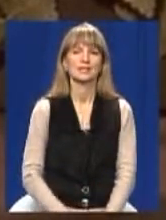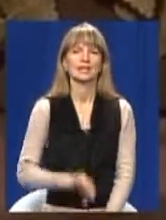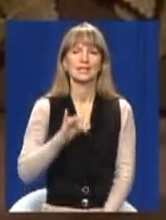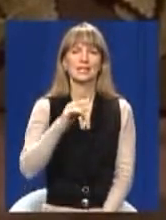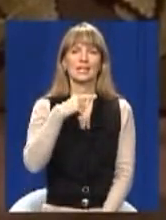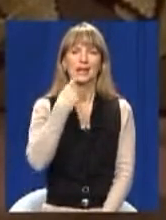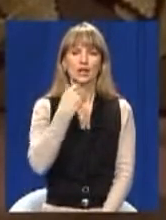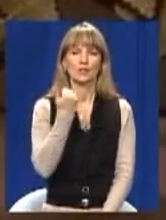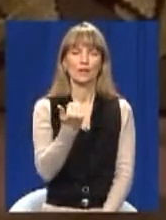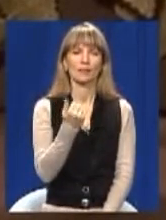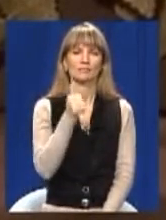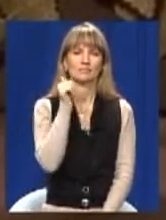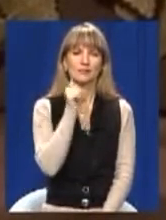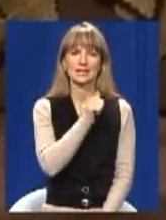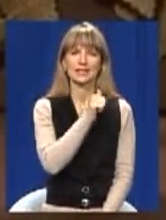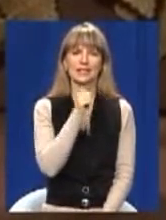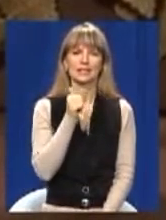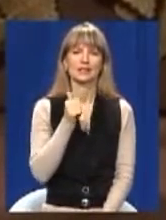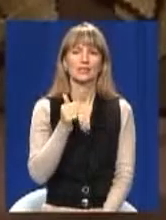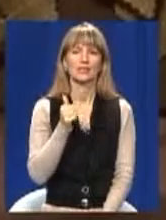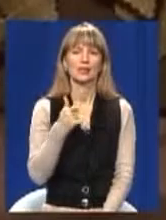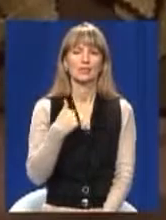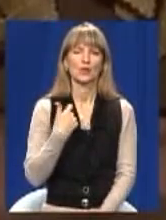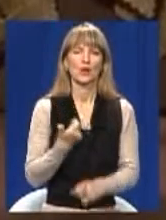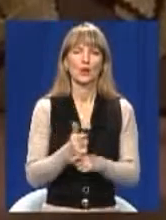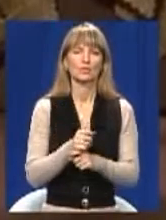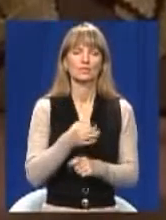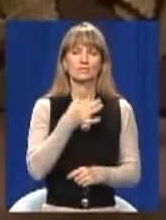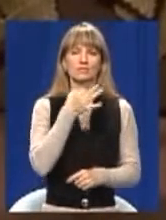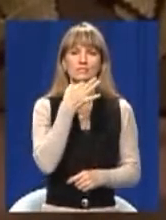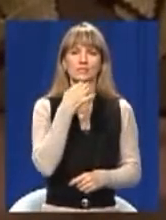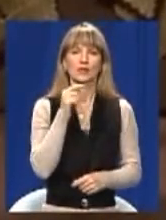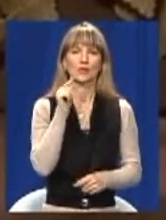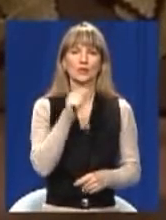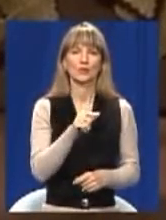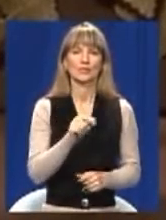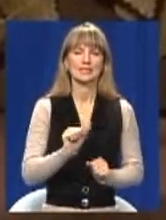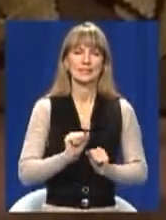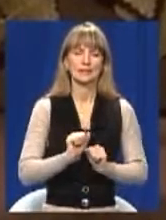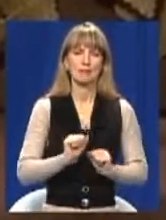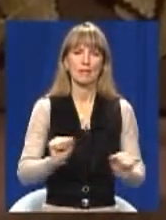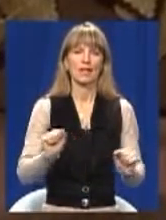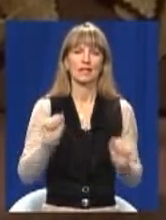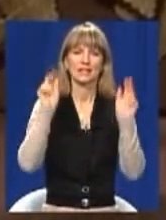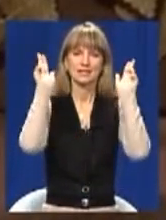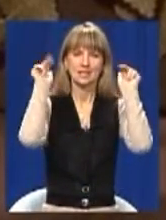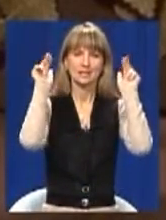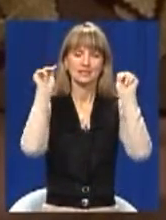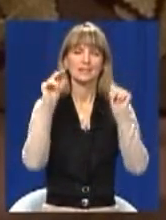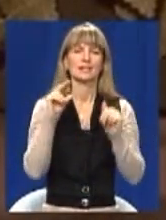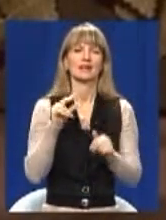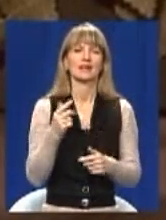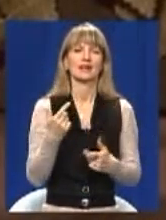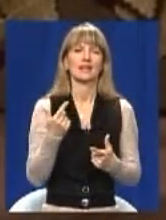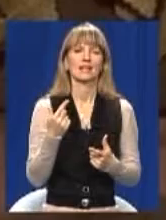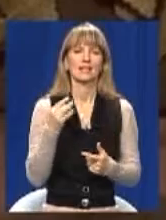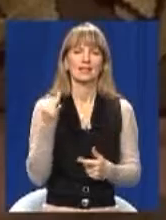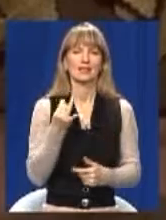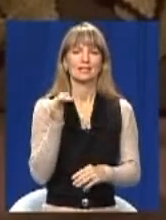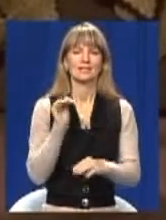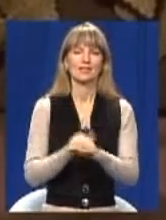по секрету, малята, що мені дуже симпатичний отой спритний заєць. І це ще один